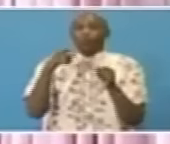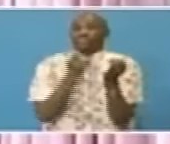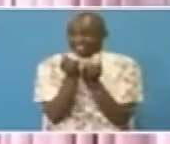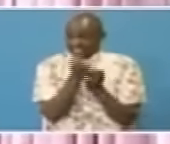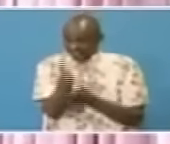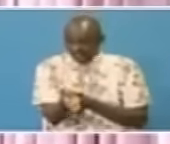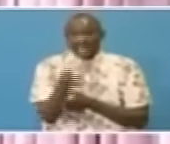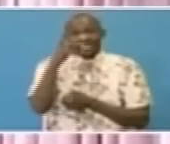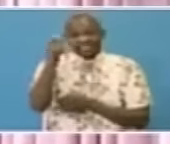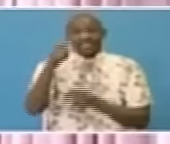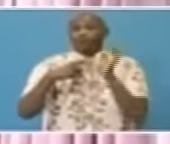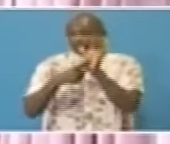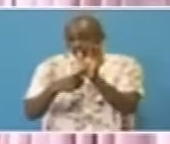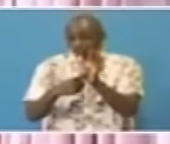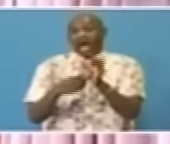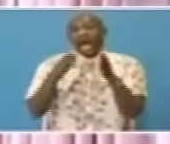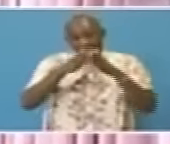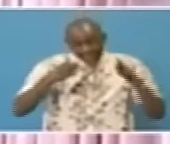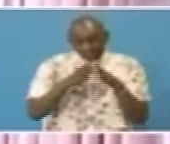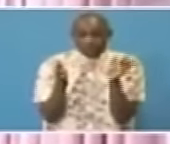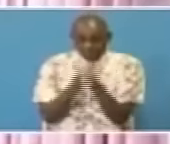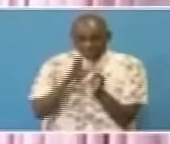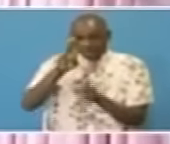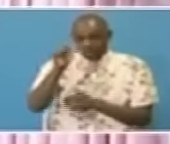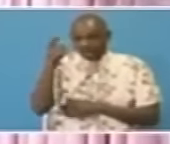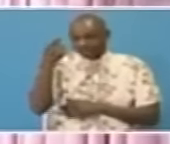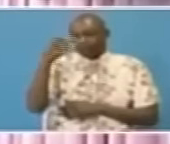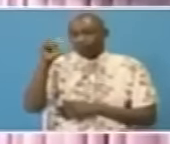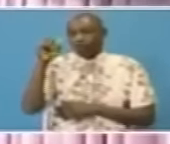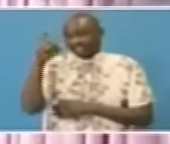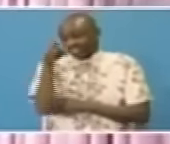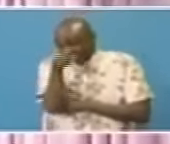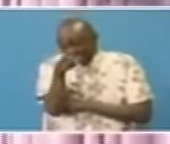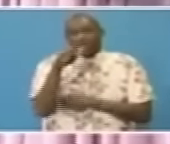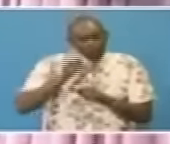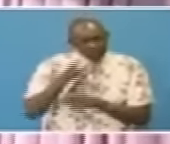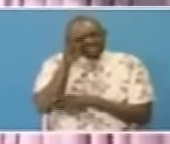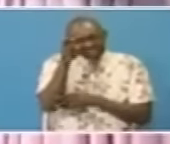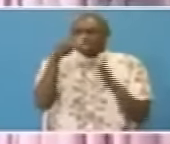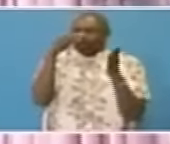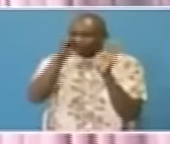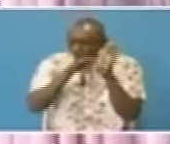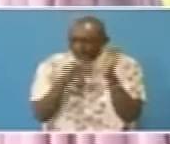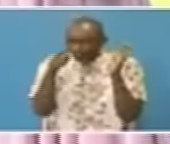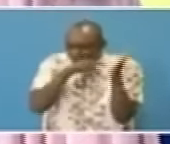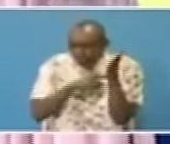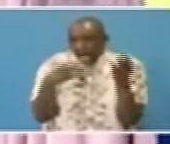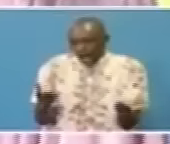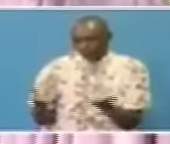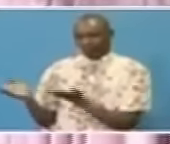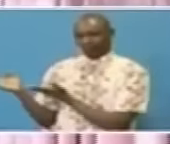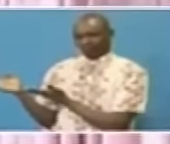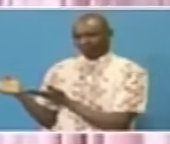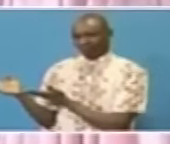KTN ikipeperusha mchuano kati ya Arsenal na Watford ugani Emirates. Na basi mtazamaji, hebu tuangalie ratiba nzima ya hapo kesho.